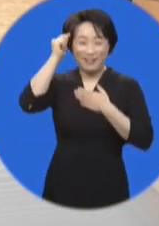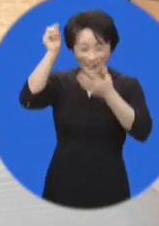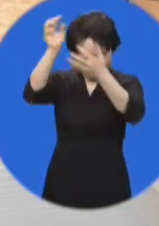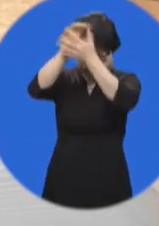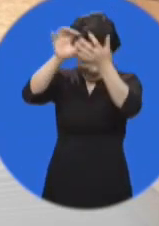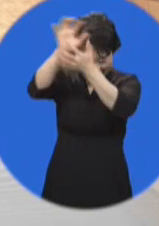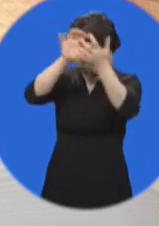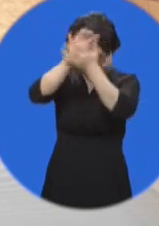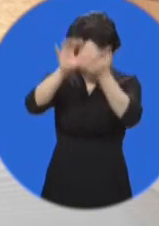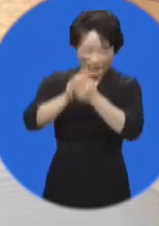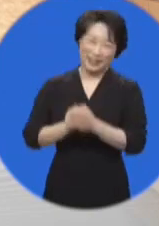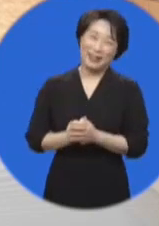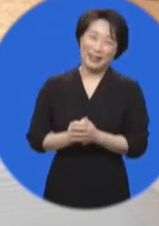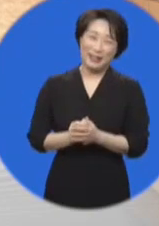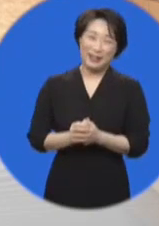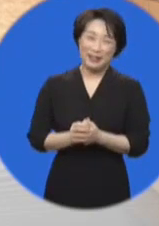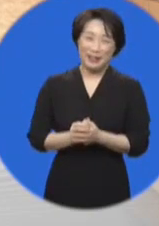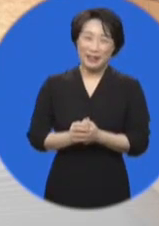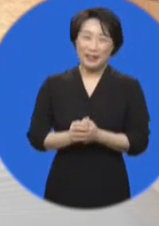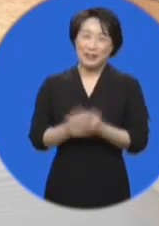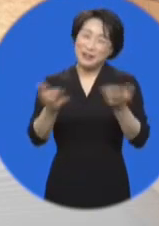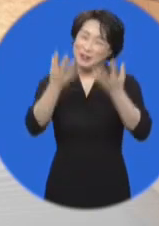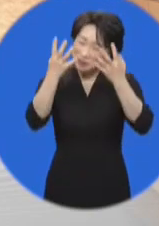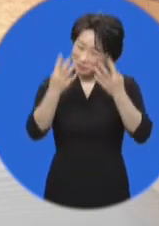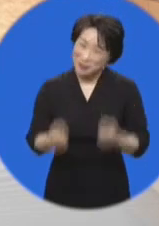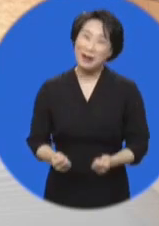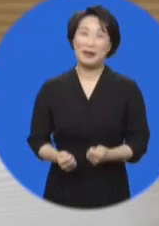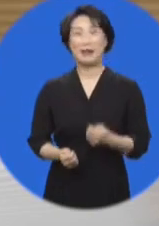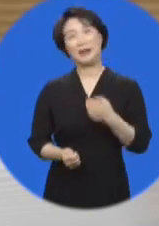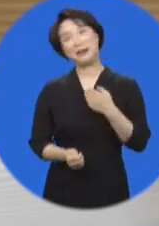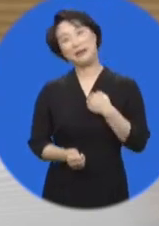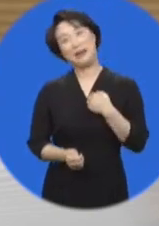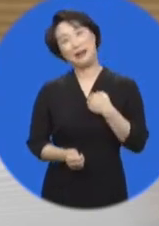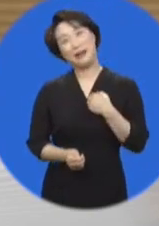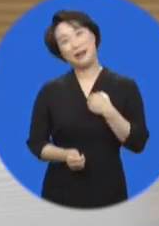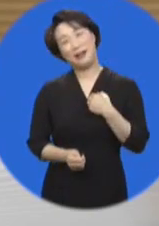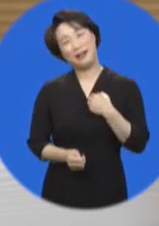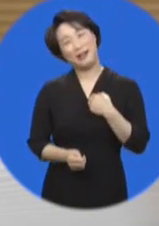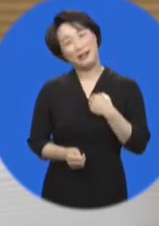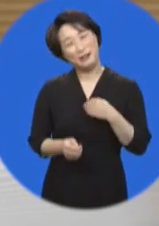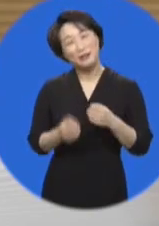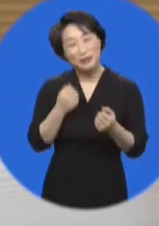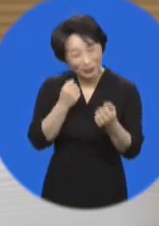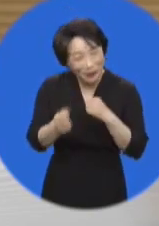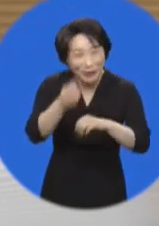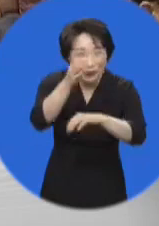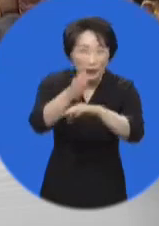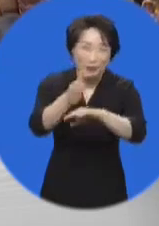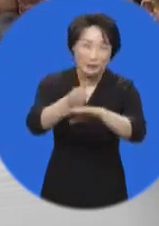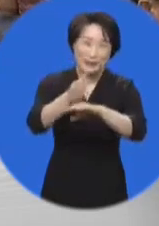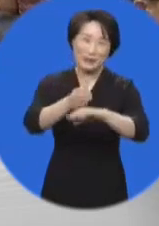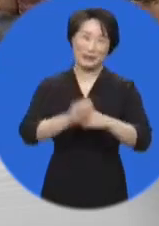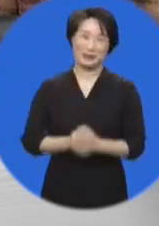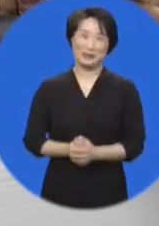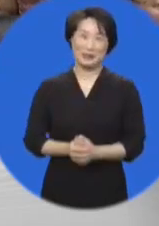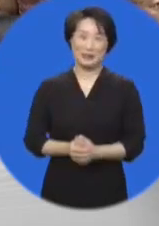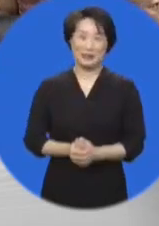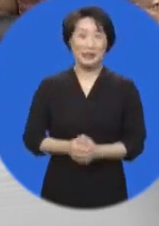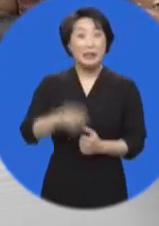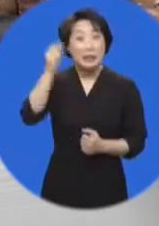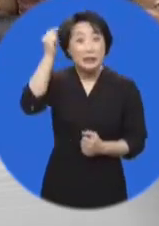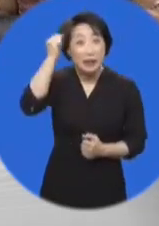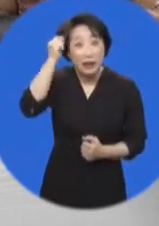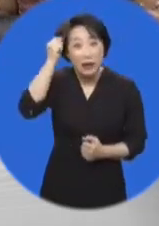참 주먹 많은 머리가 일도 많이 옵니다. 참 감사하죠. 응?